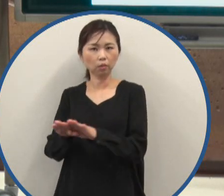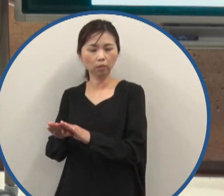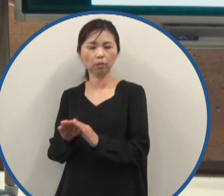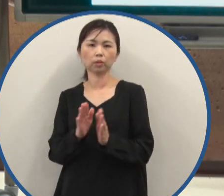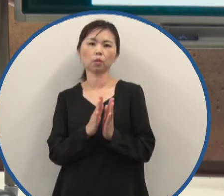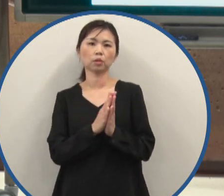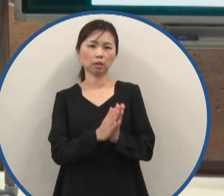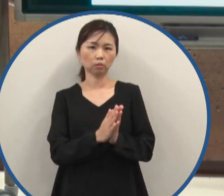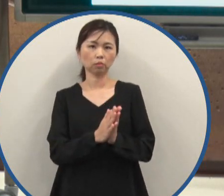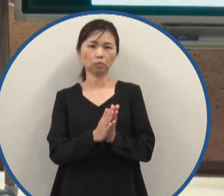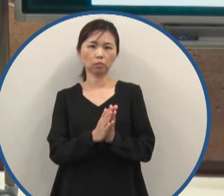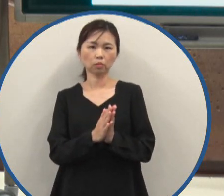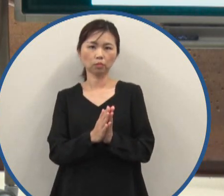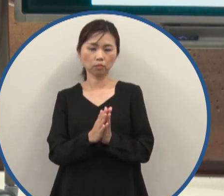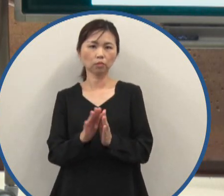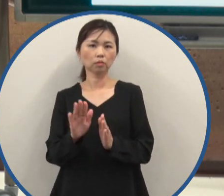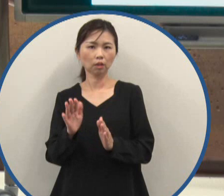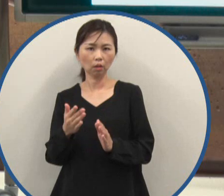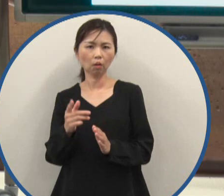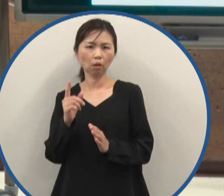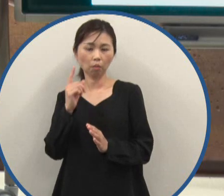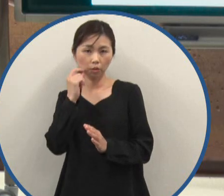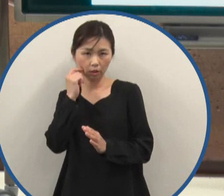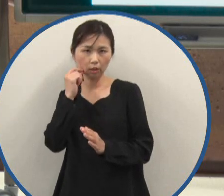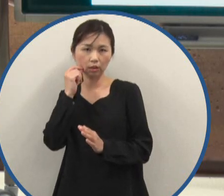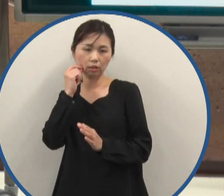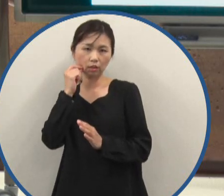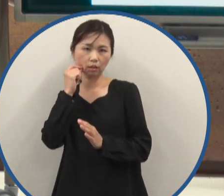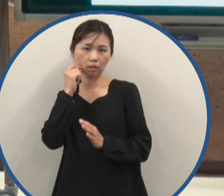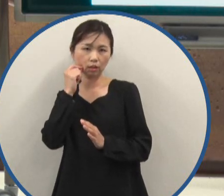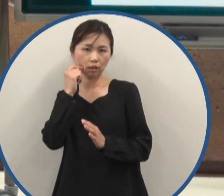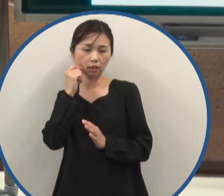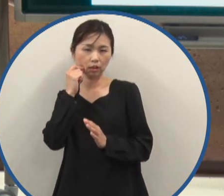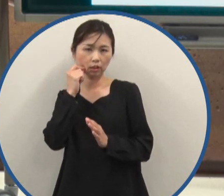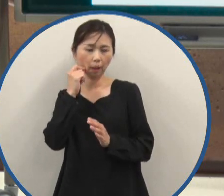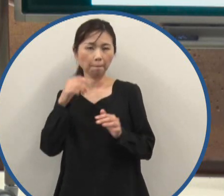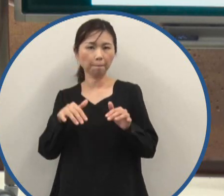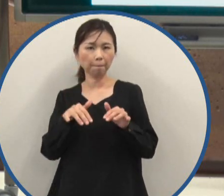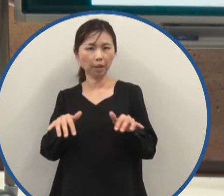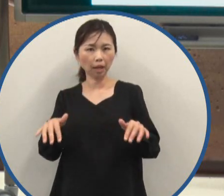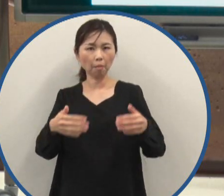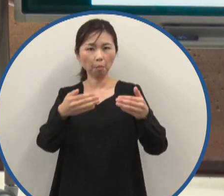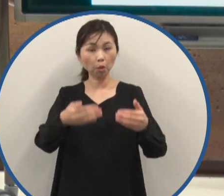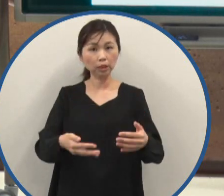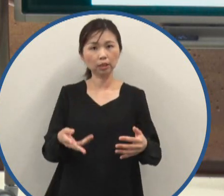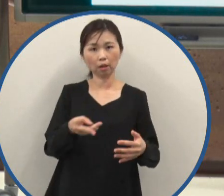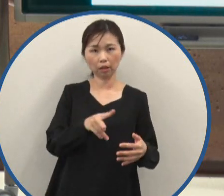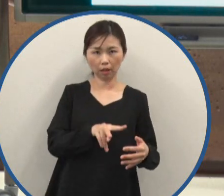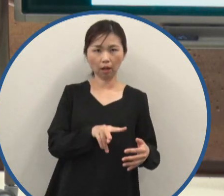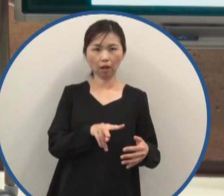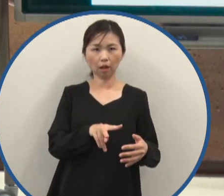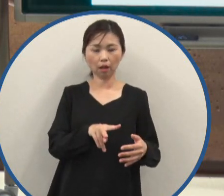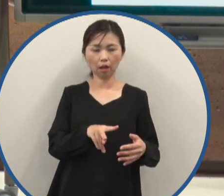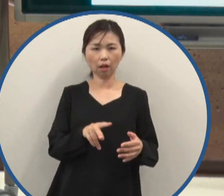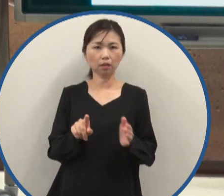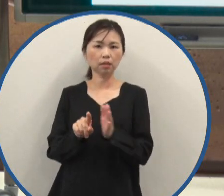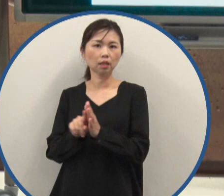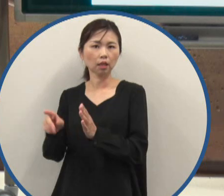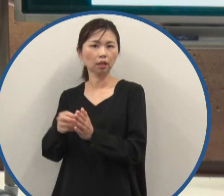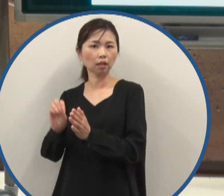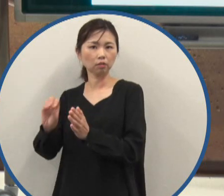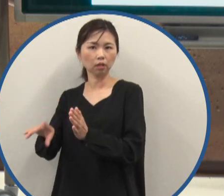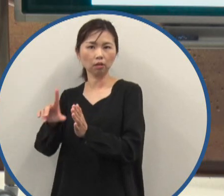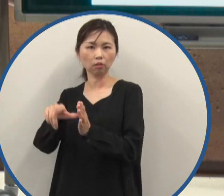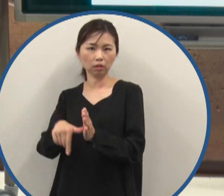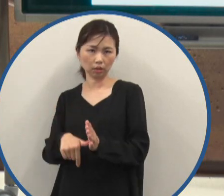なんですが、これ、例えばその、緊急事態宣言以外でそのマンボウとかですね、なんかこう、その緊急事態宣言が解除された場合でも継